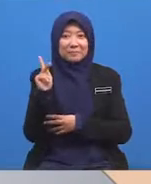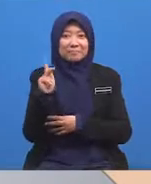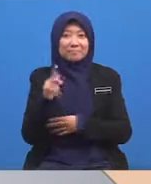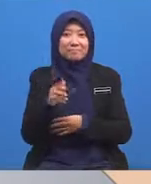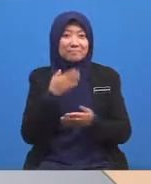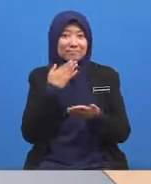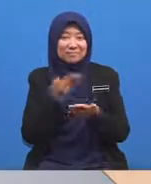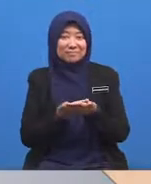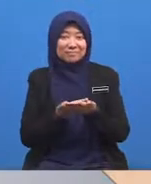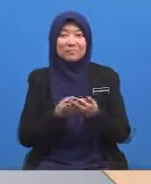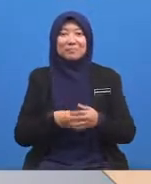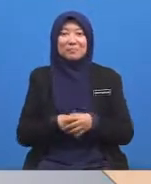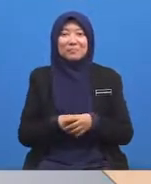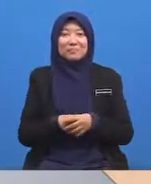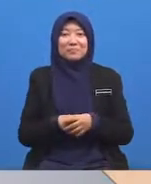baik.